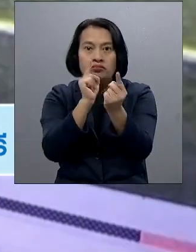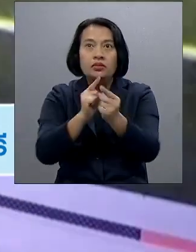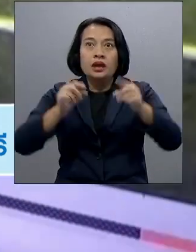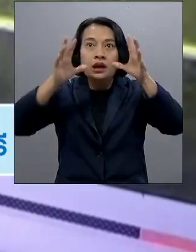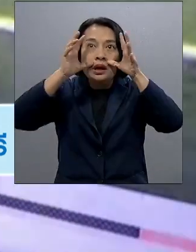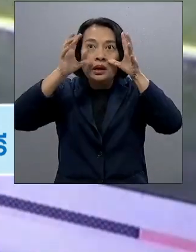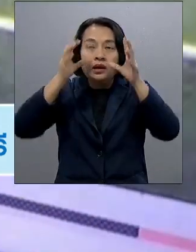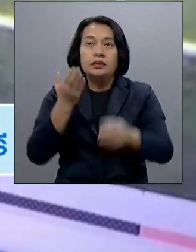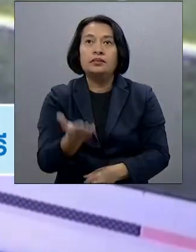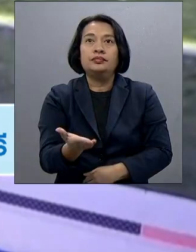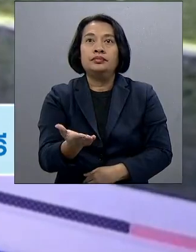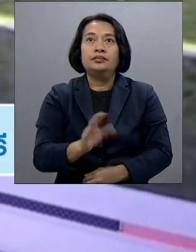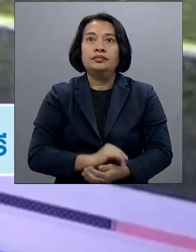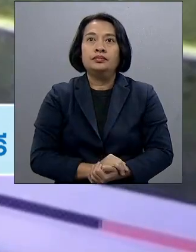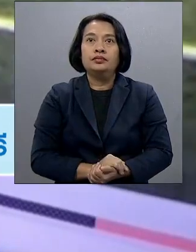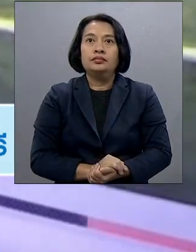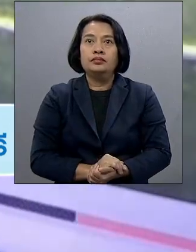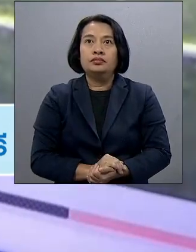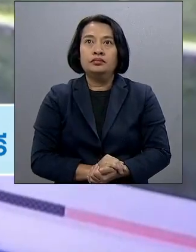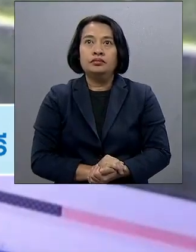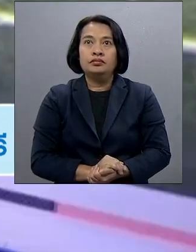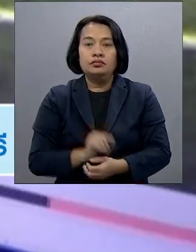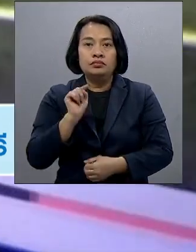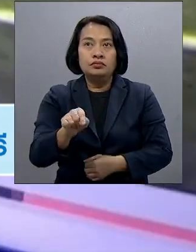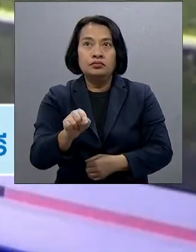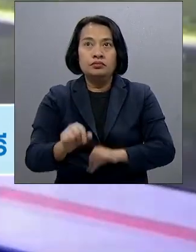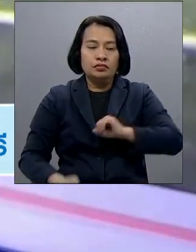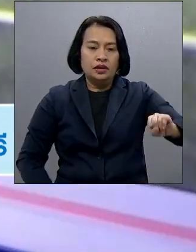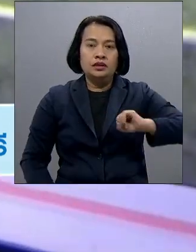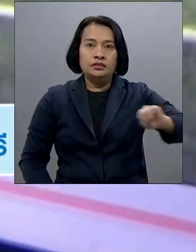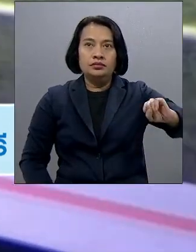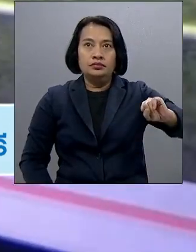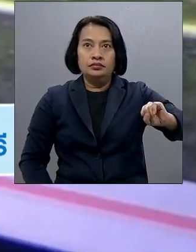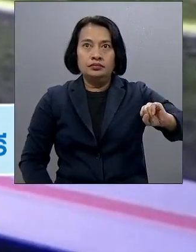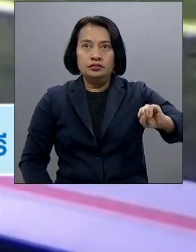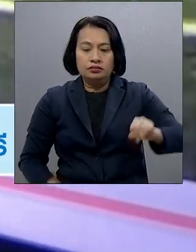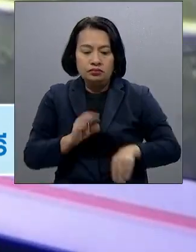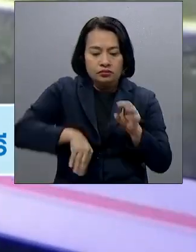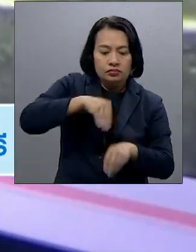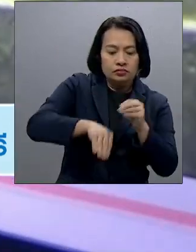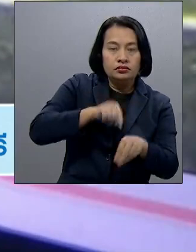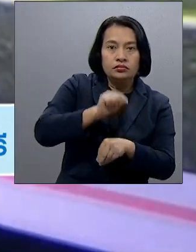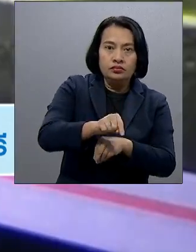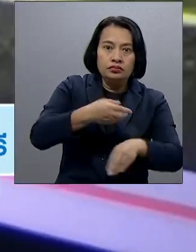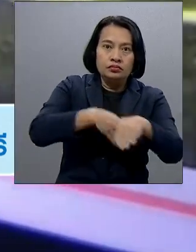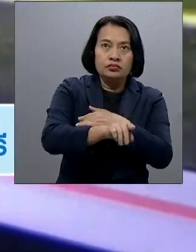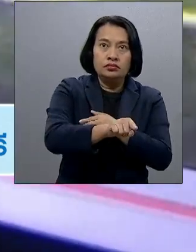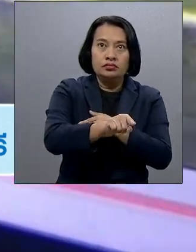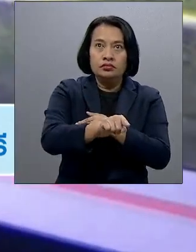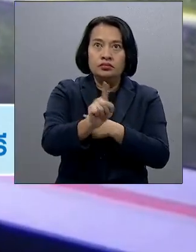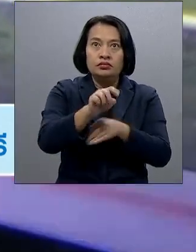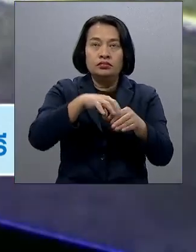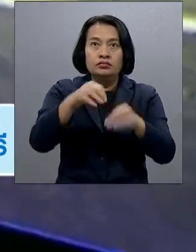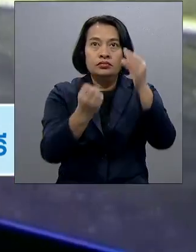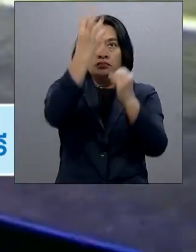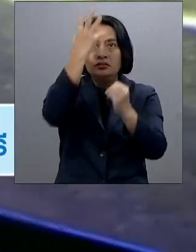ร่งบนบริเวณทางลงสันเขื่อนฝั่งซ้ายค่ะแล้วมันก็วิ่งหนีลงบันไดลิงฝั่งโรงไฟฟ้าไปนะคะเ